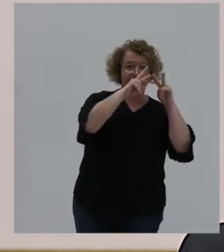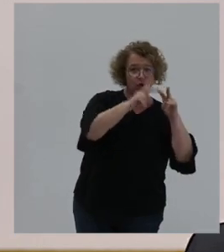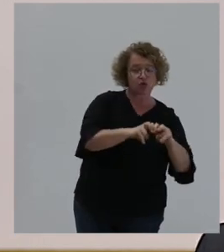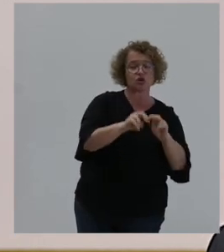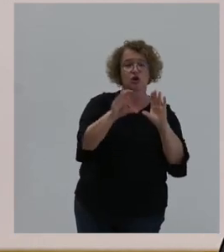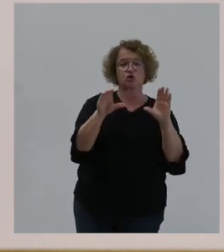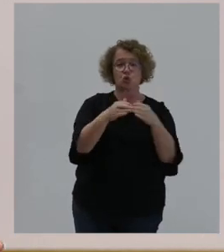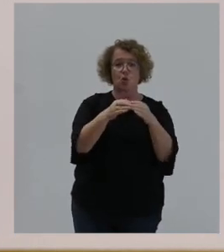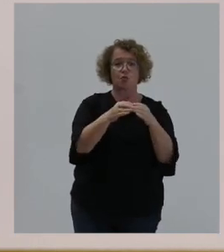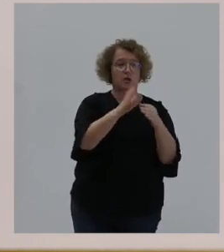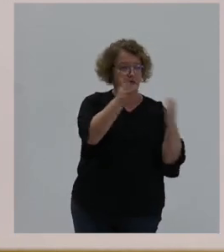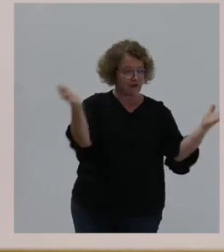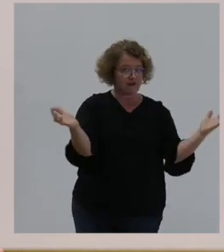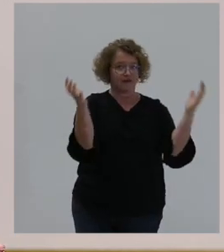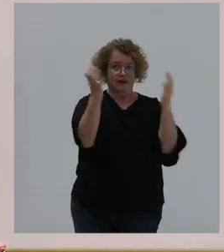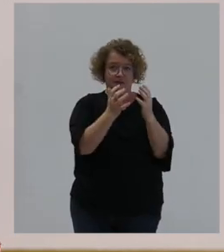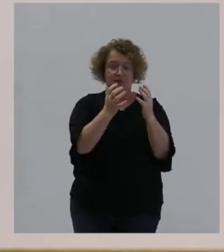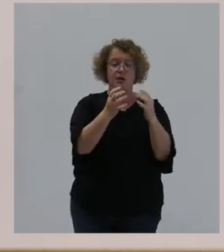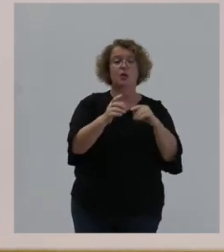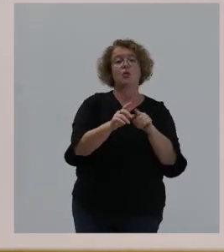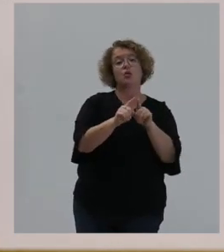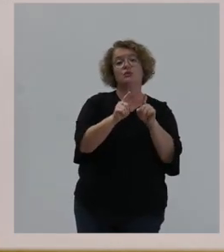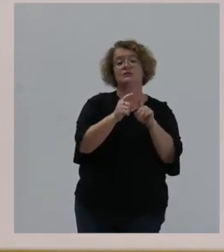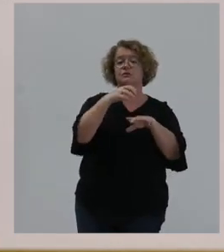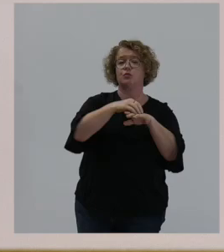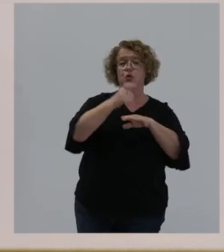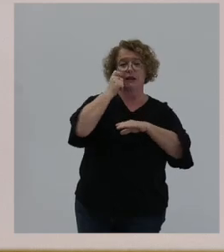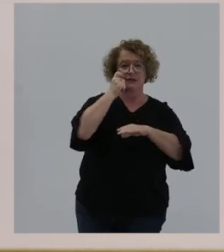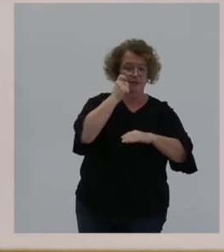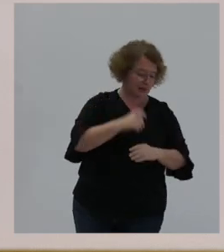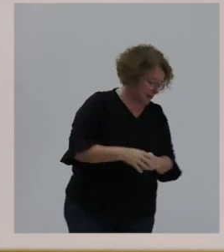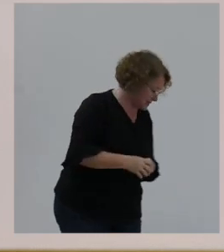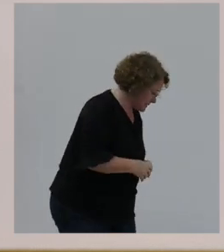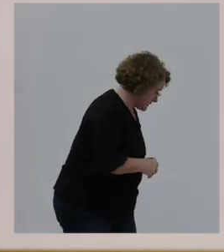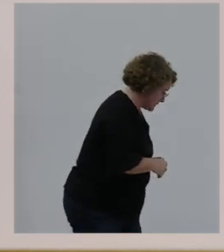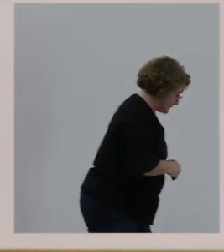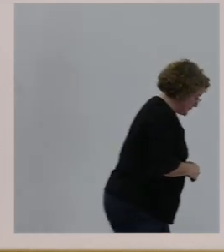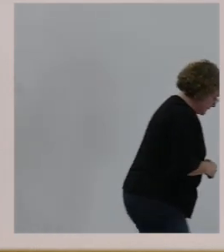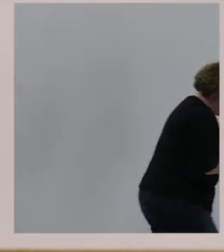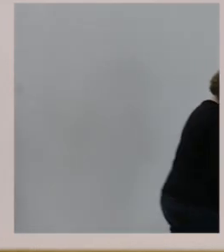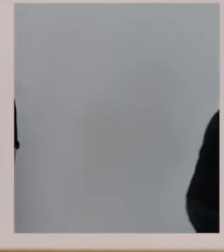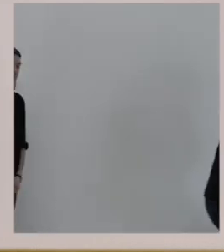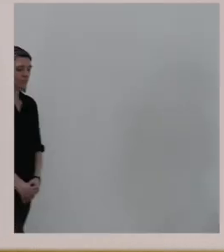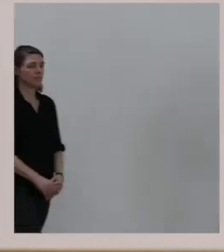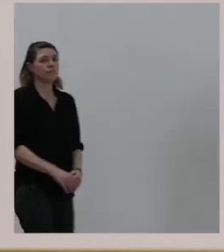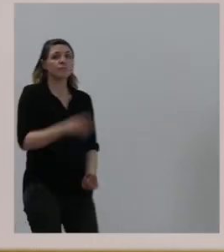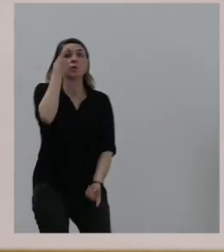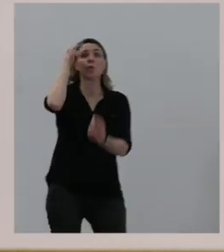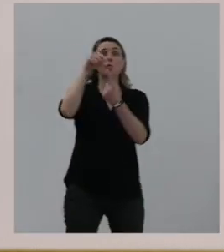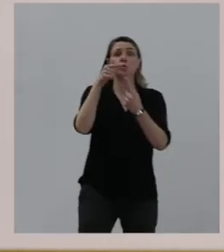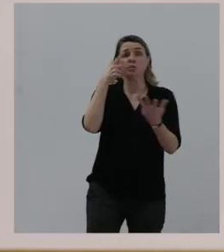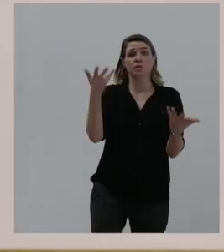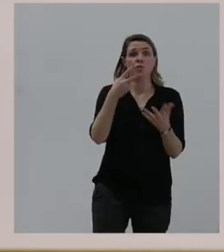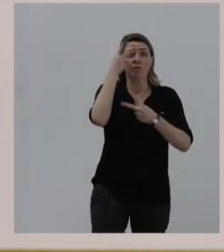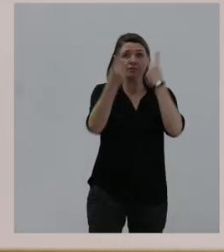des groupes interdisciplinaires d'initiatives, des pôles d'expertise. Ces orientations, elles ont pour but de défendre une certaine vision de